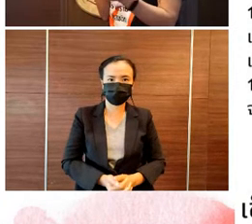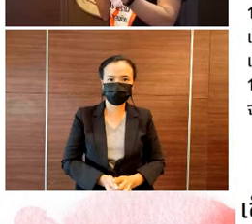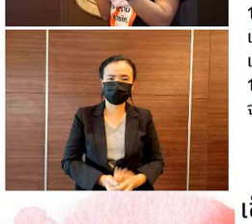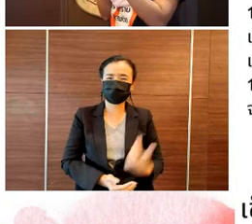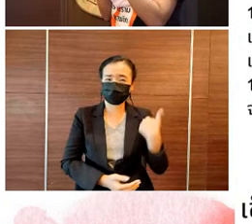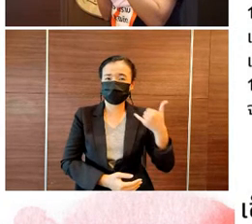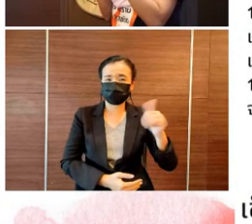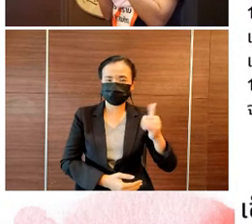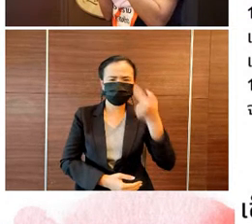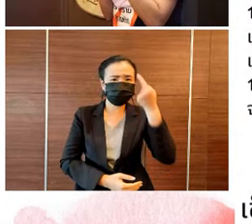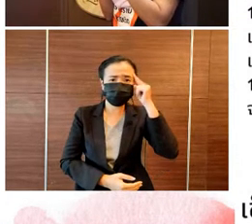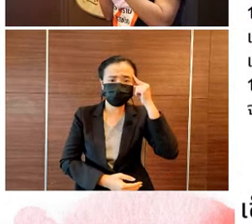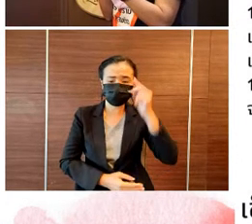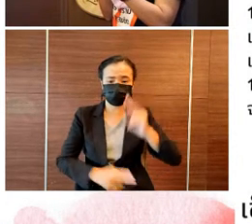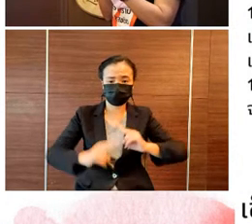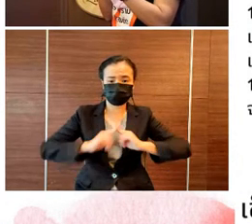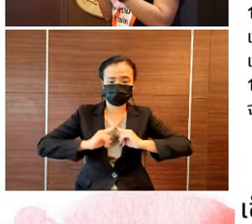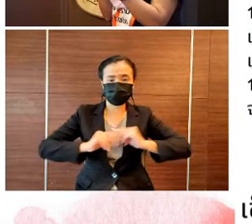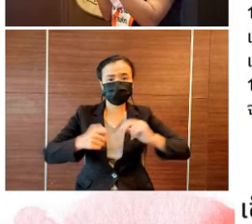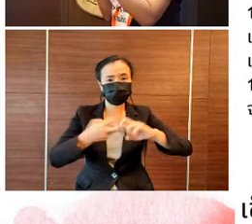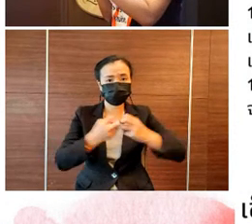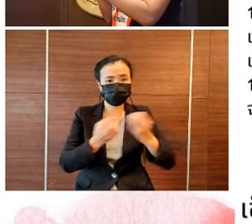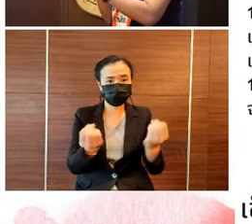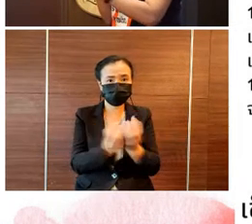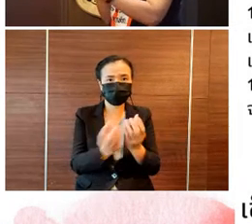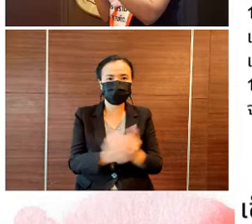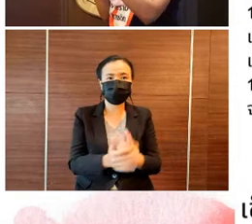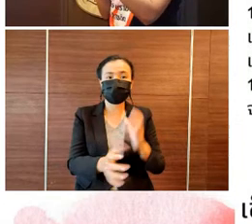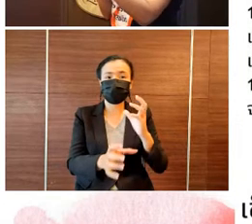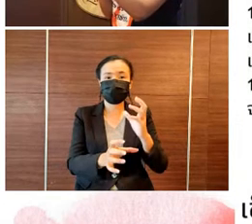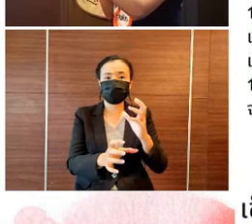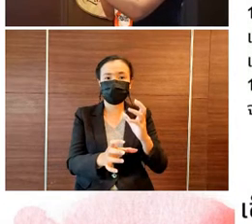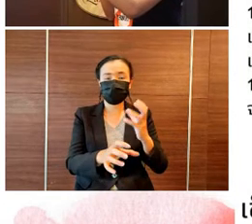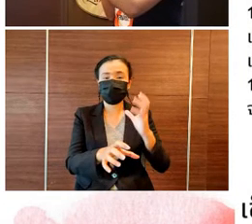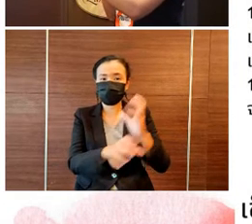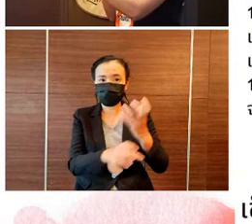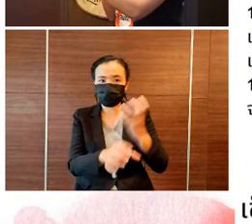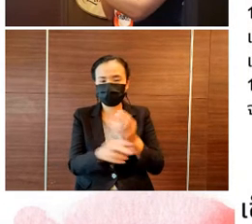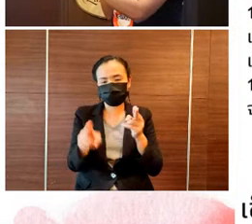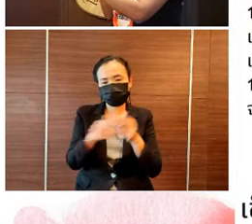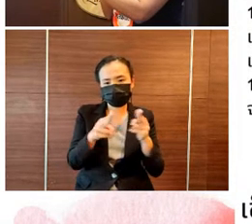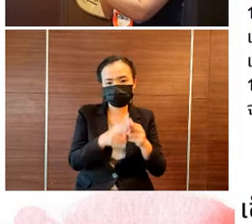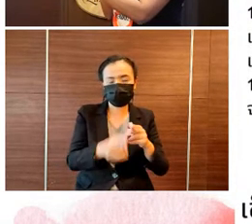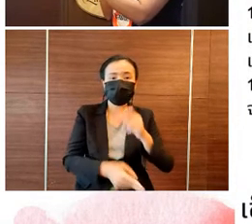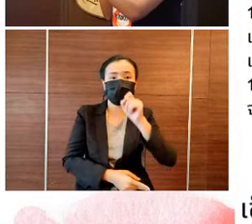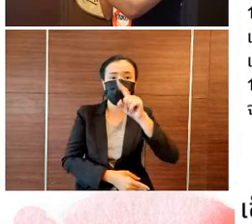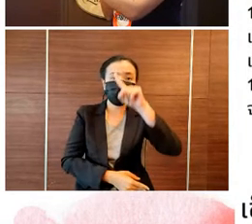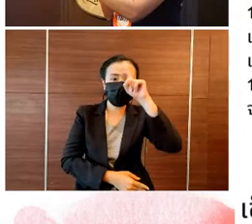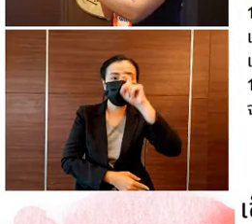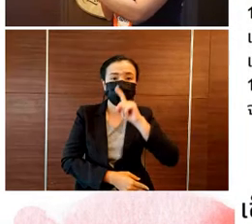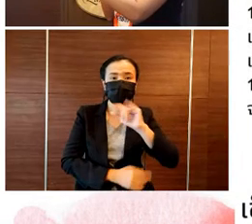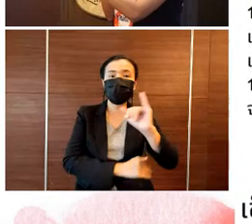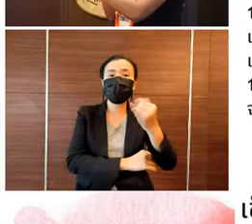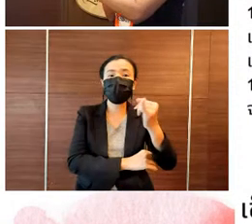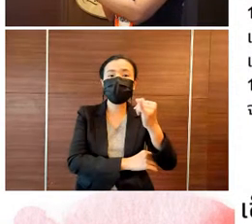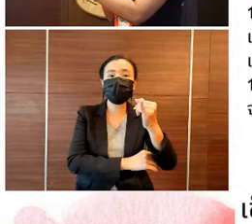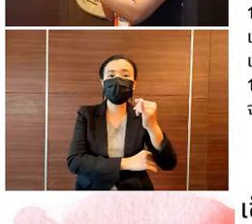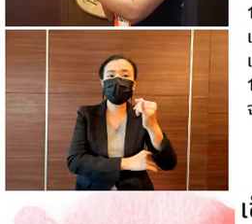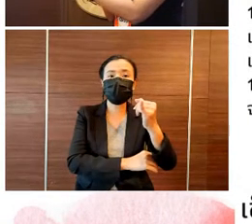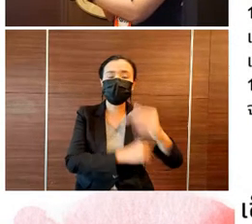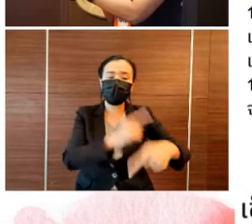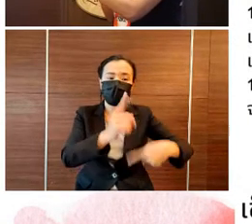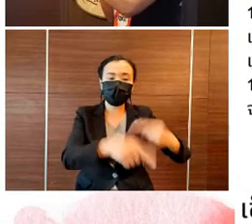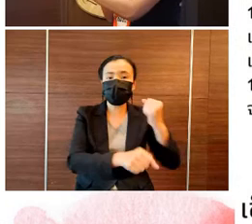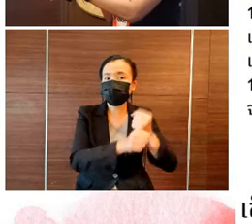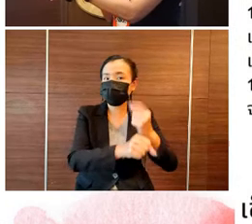หรือบางคนไม่รู้ด้วยซ้ำว่าตัวเองกำลังมีผลกระทบเนาะเช่นมีปาร์ตี้เซ็กศุกร์เสาร์อาทิตย์ในขณะเดียวกันวันจันทร์ก็ไม่สามารถที่จะลุกไป